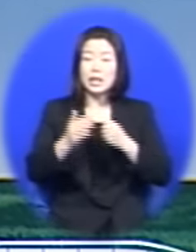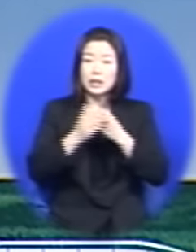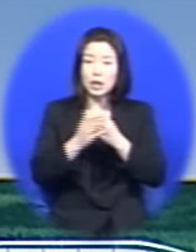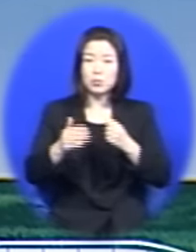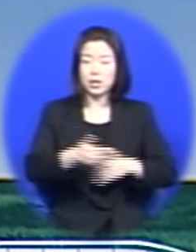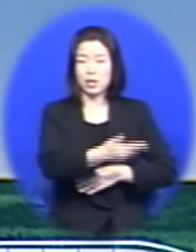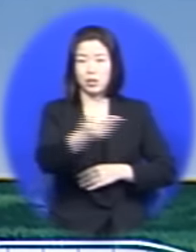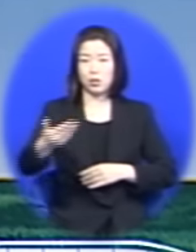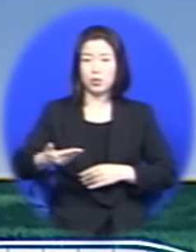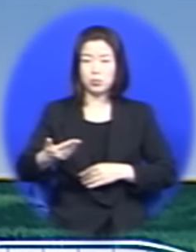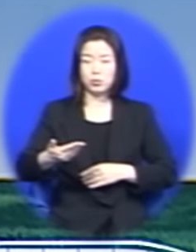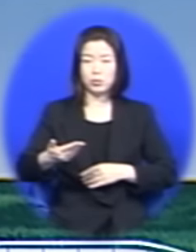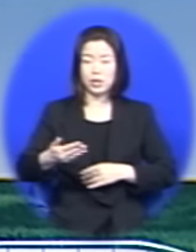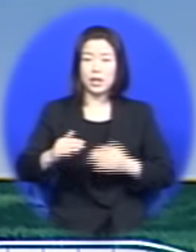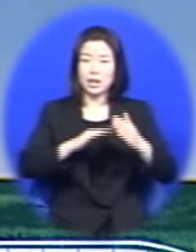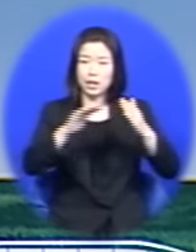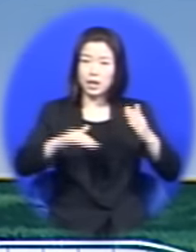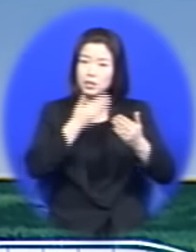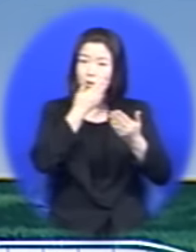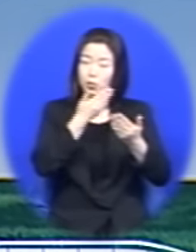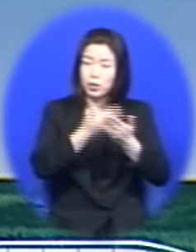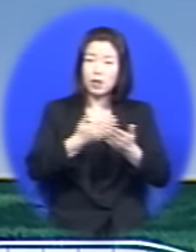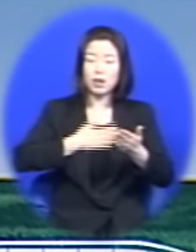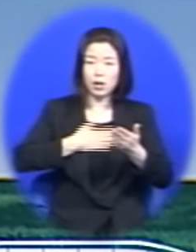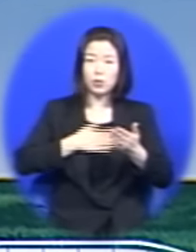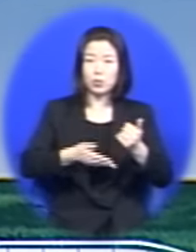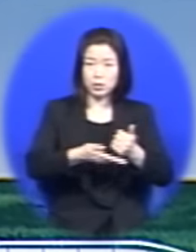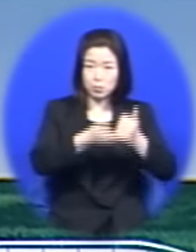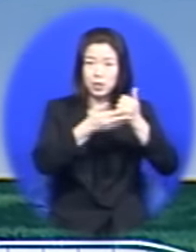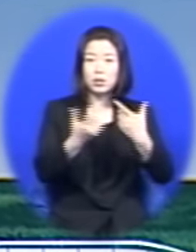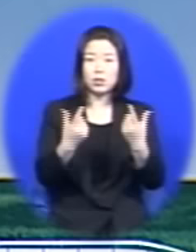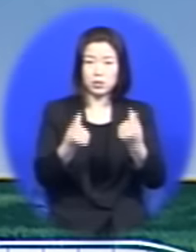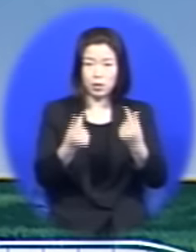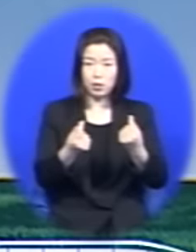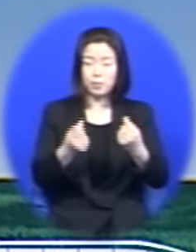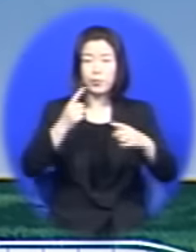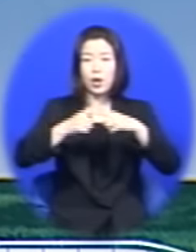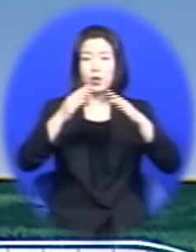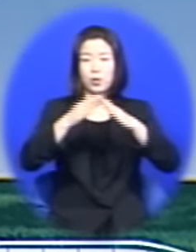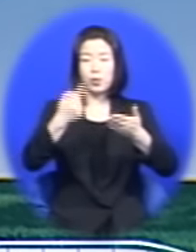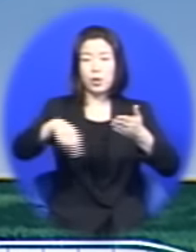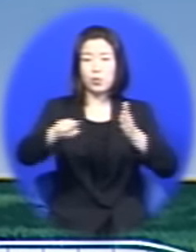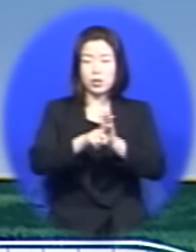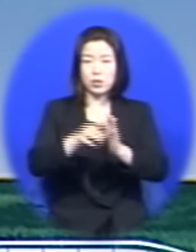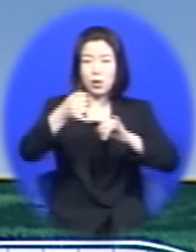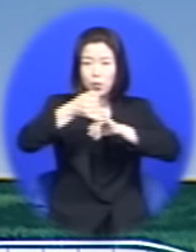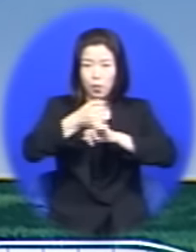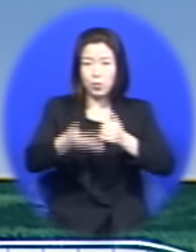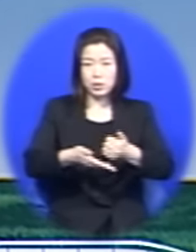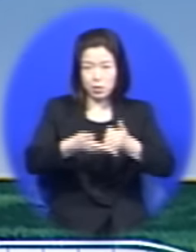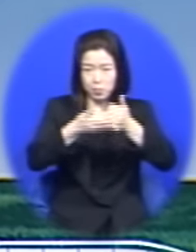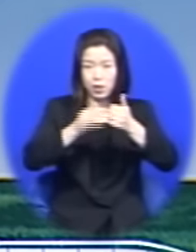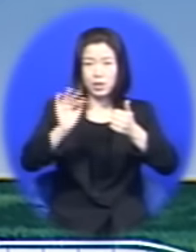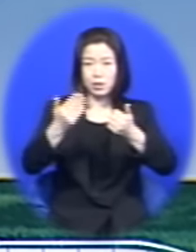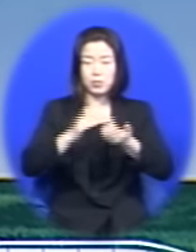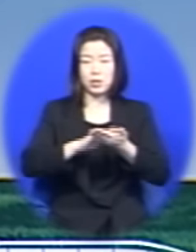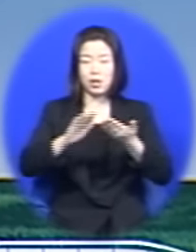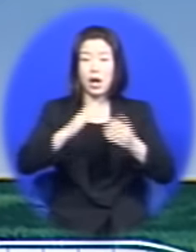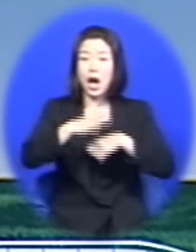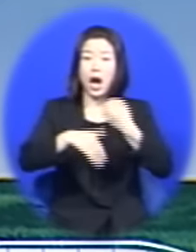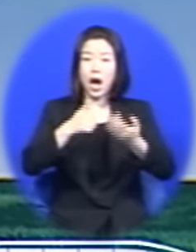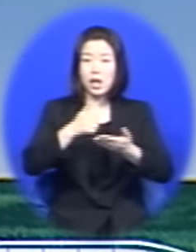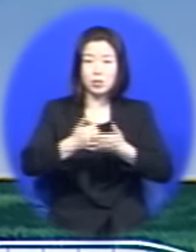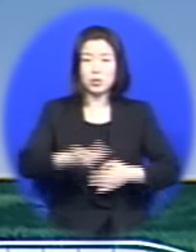그러므로 여러분, 여러분의 가정 귀한 것을 알고 섬기는 것처럼 교회를 위해서 반드시 섬겨야 합니다.